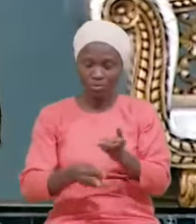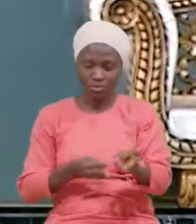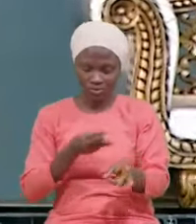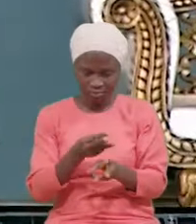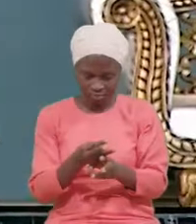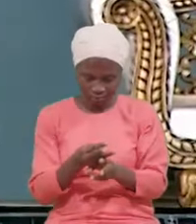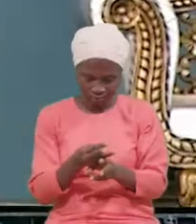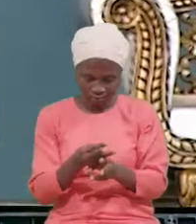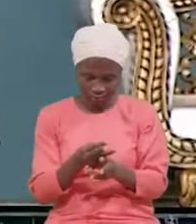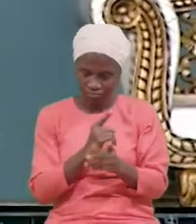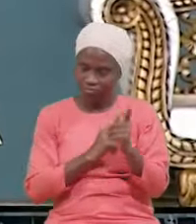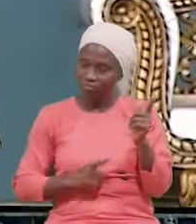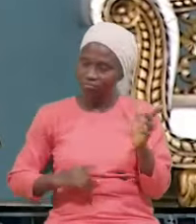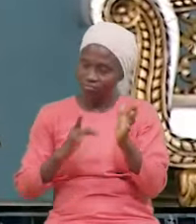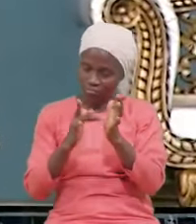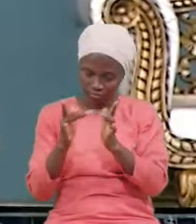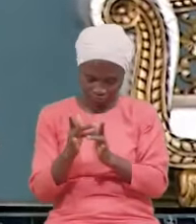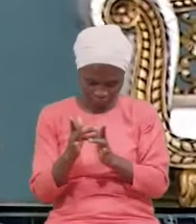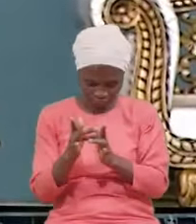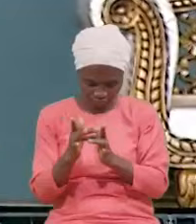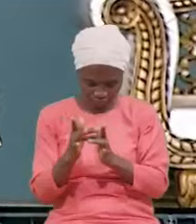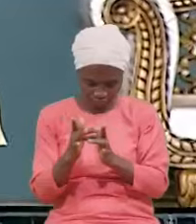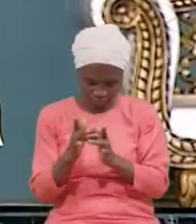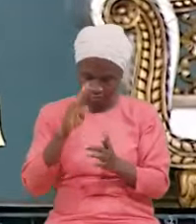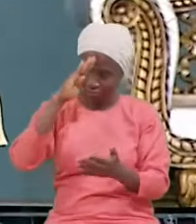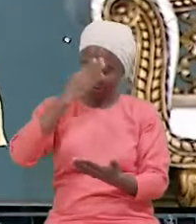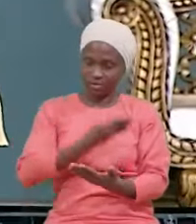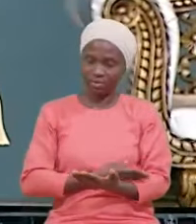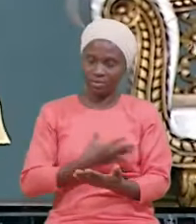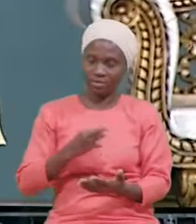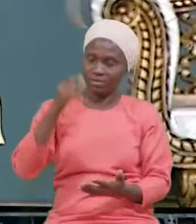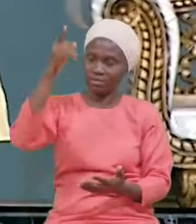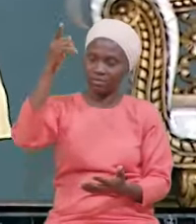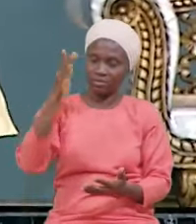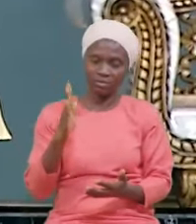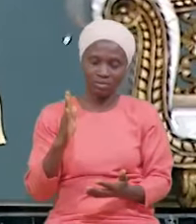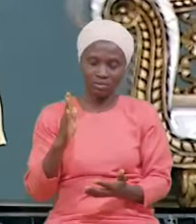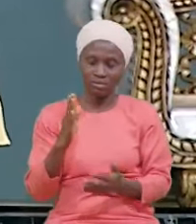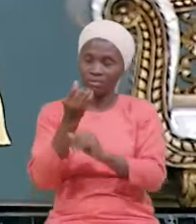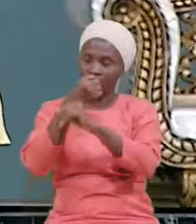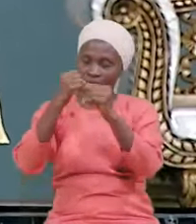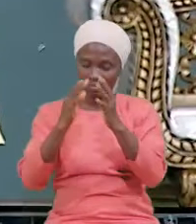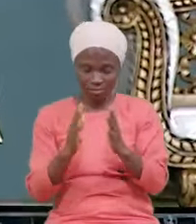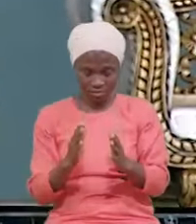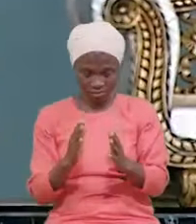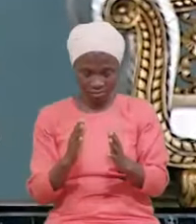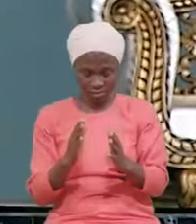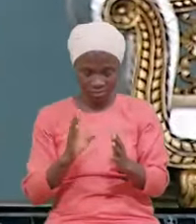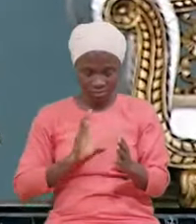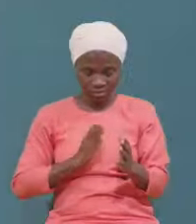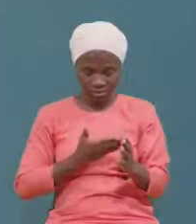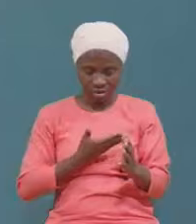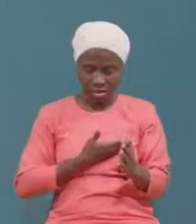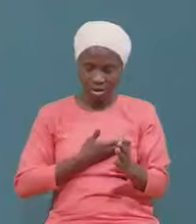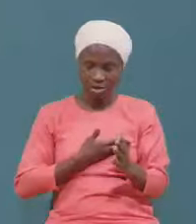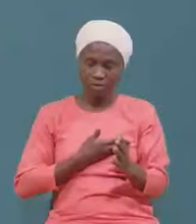శక్తి. Lord Jesus ప్రభువైన యేసయ్యా Son of God దేవుని కుమారుడా Savior రక్షకుడా Our supplier